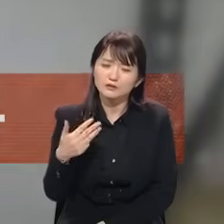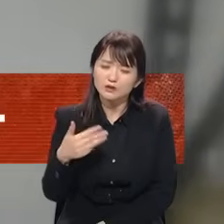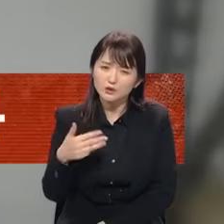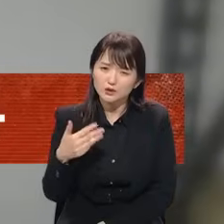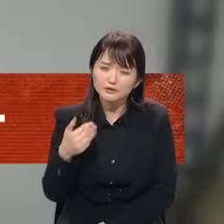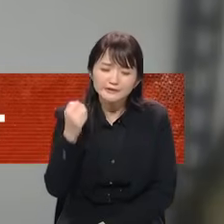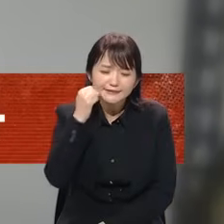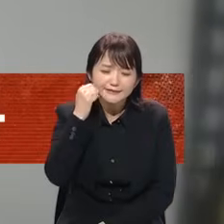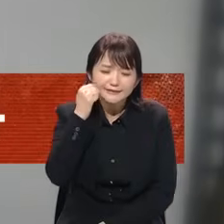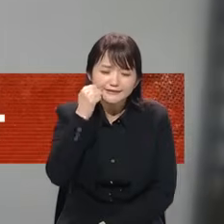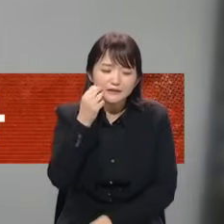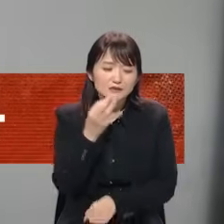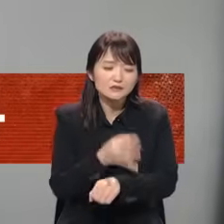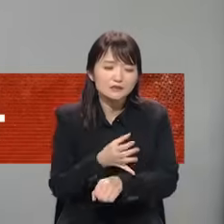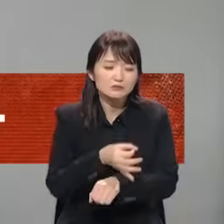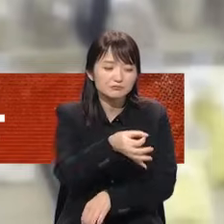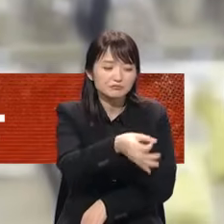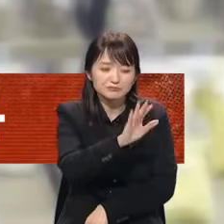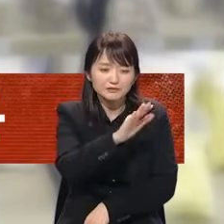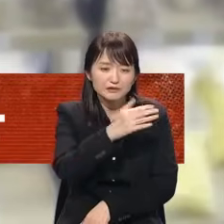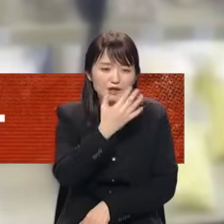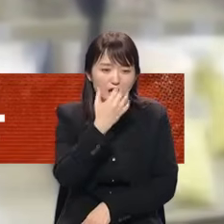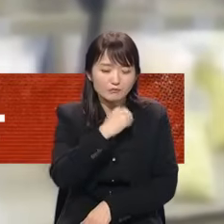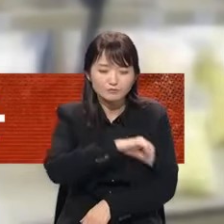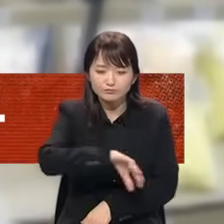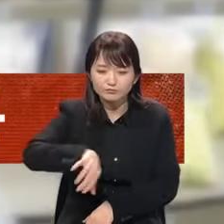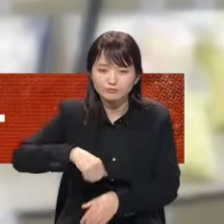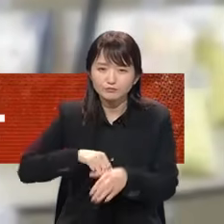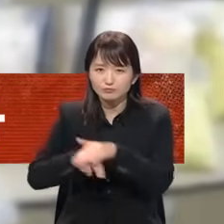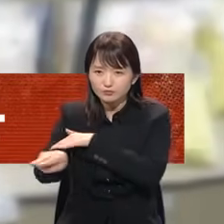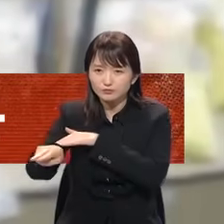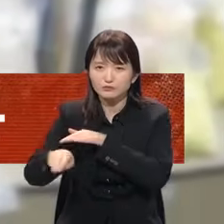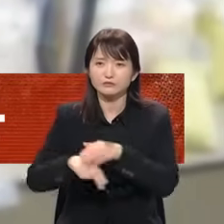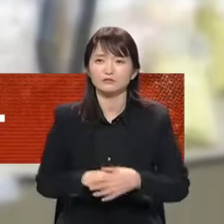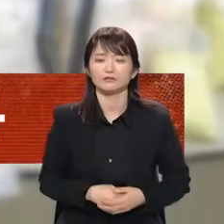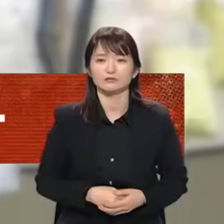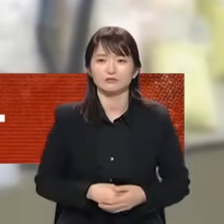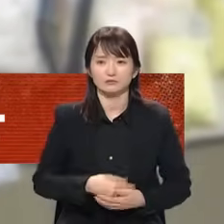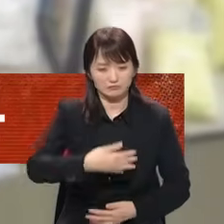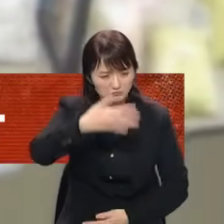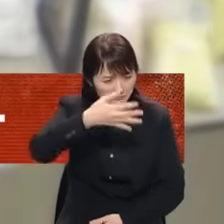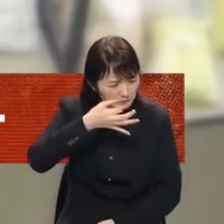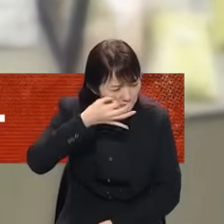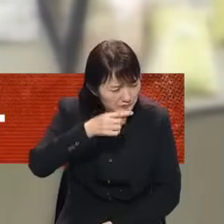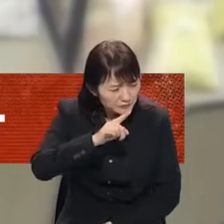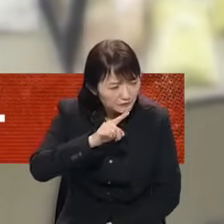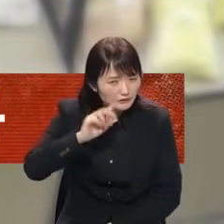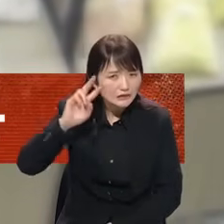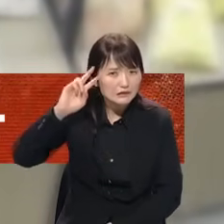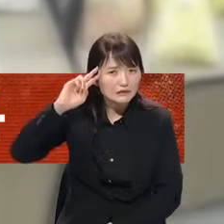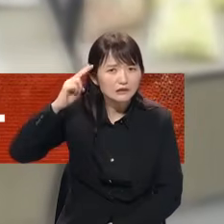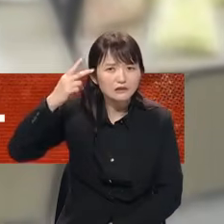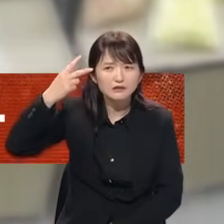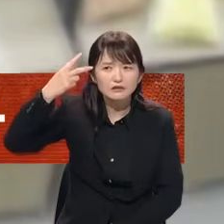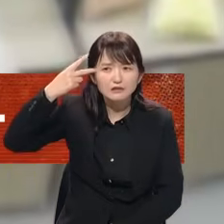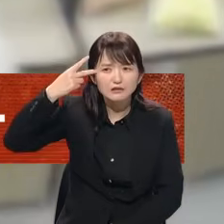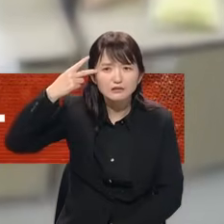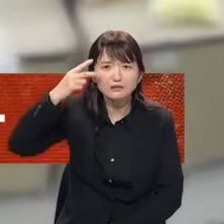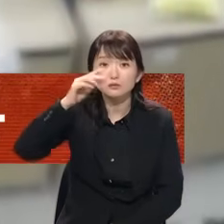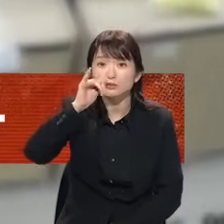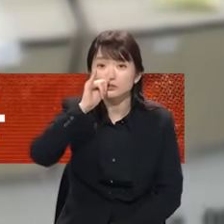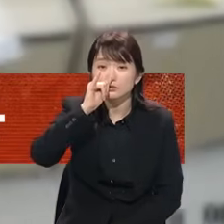가지고 계산하지 않고 챙겨 도주를 했는데 좀 영상도 봐서 알겠지만 뭔가 착각했던 걸 수도